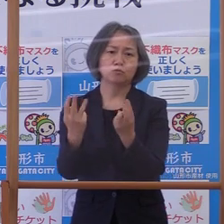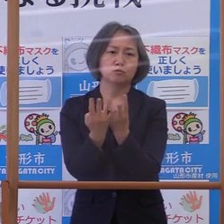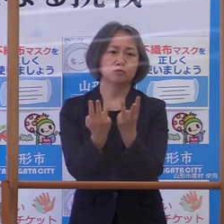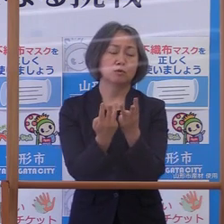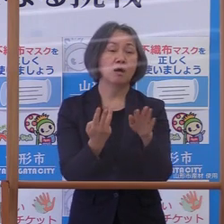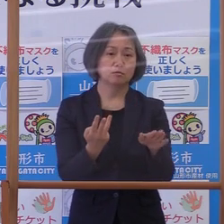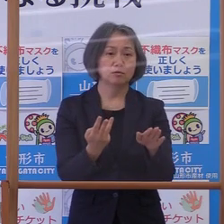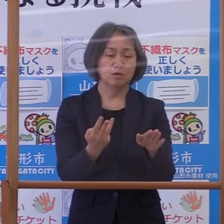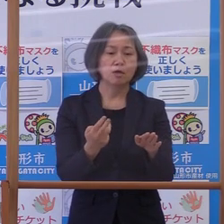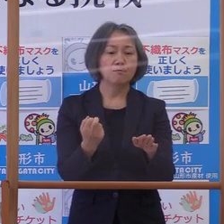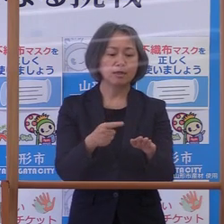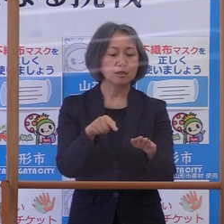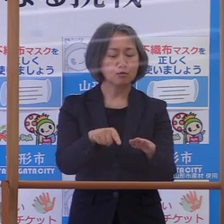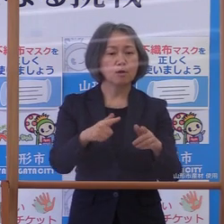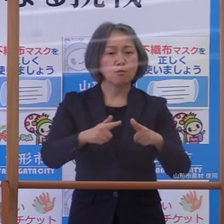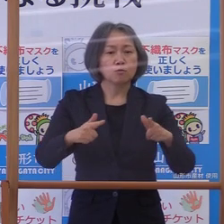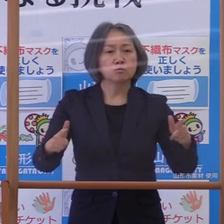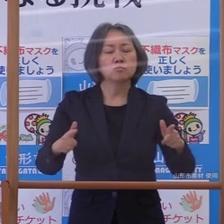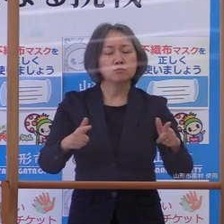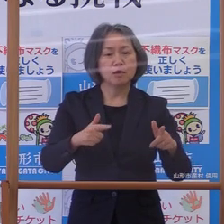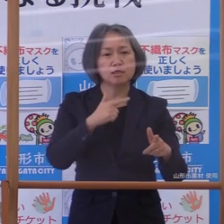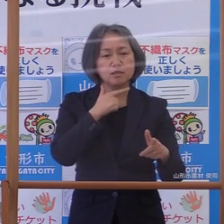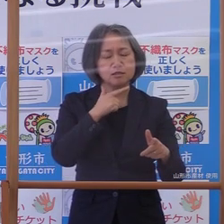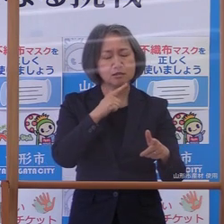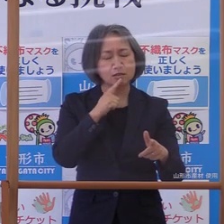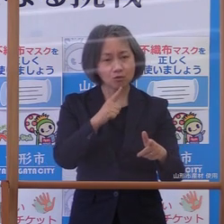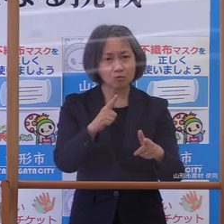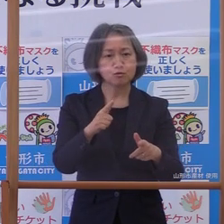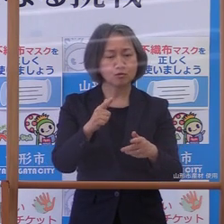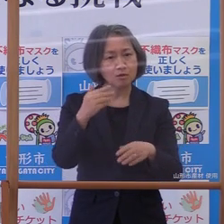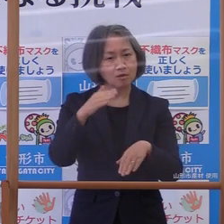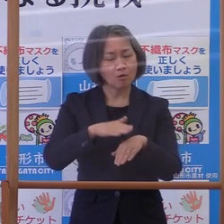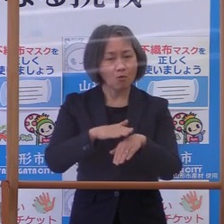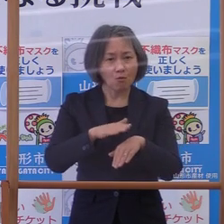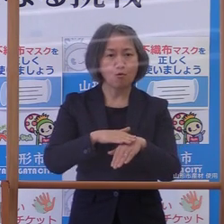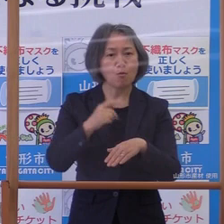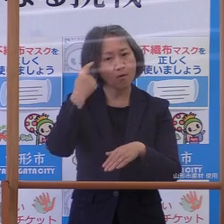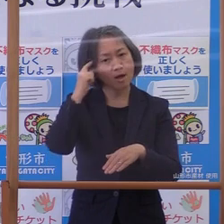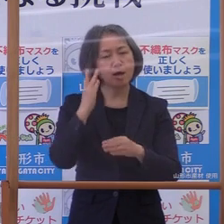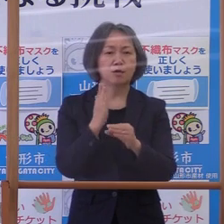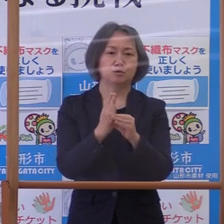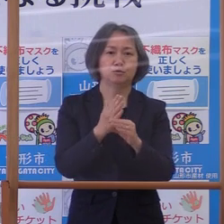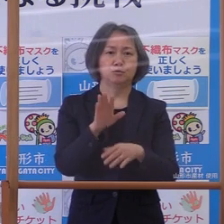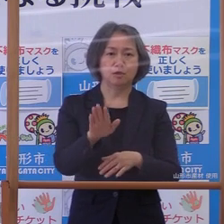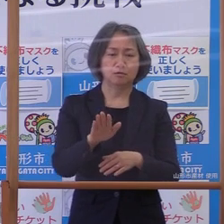も対策も含めながら、検討していきたいというふうに思っております。以上です。